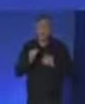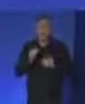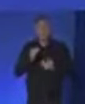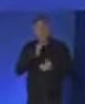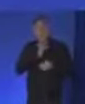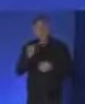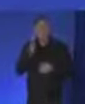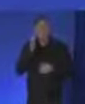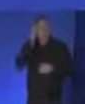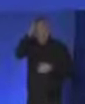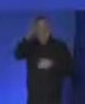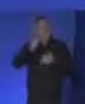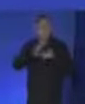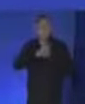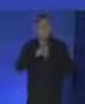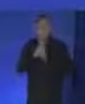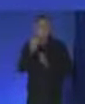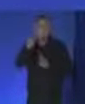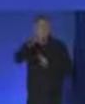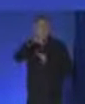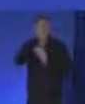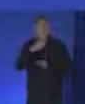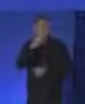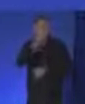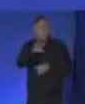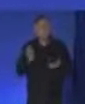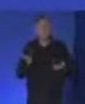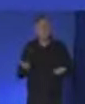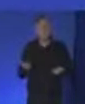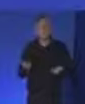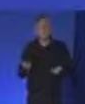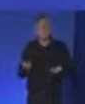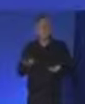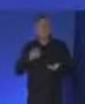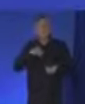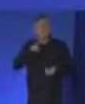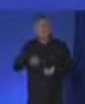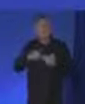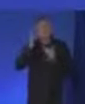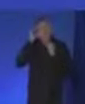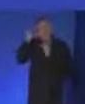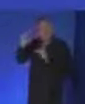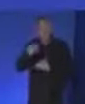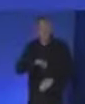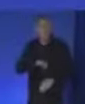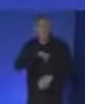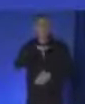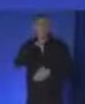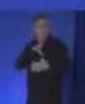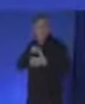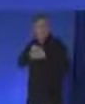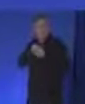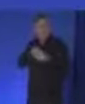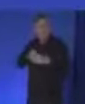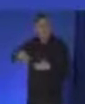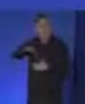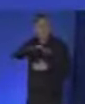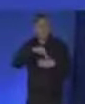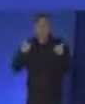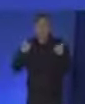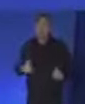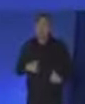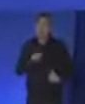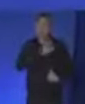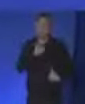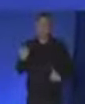vous et je me permets en cet instant de vous dire que je suis fier d'être l'un des vôtres, un Français